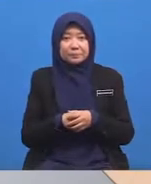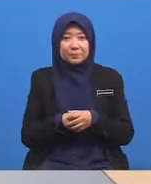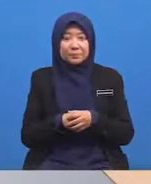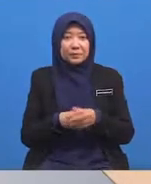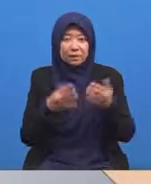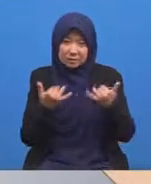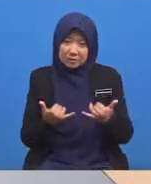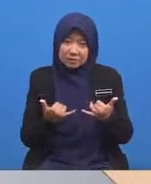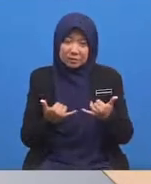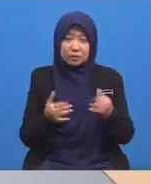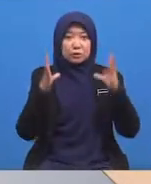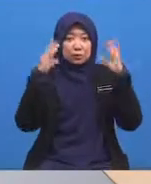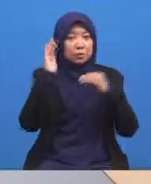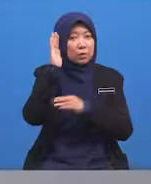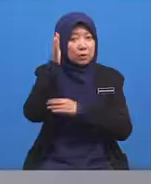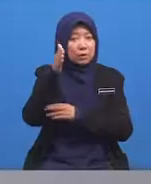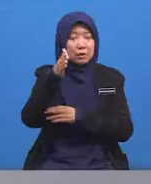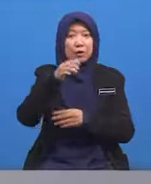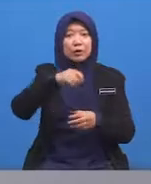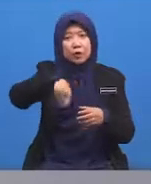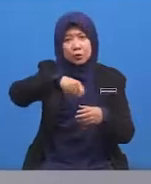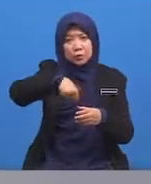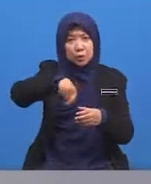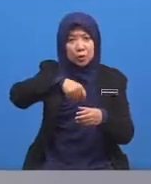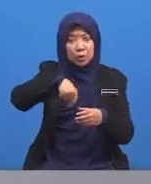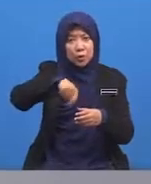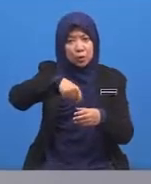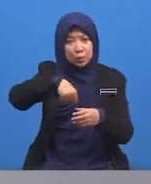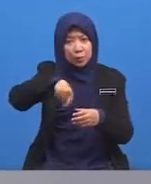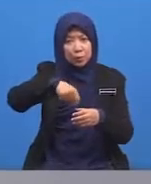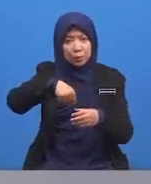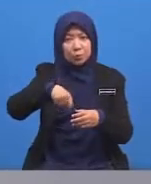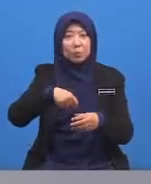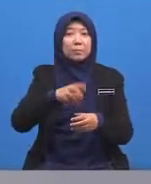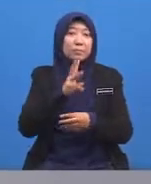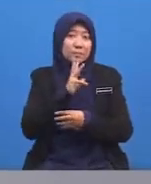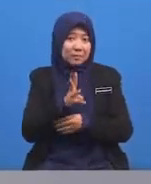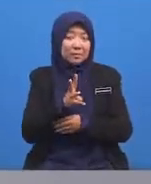Nah, sekarang cikgu akan kacau-kacau dan kacau air ini.